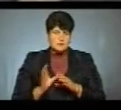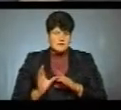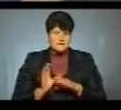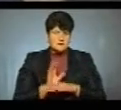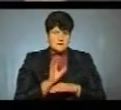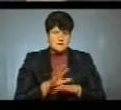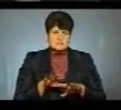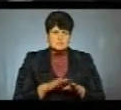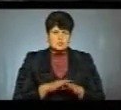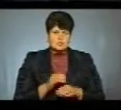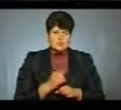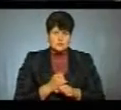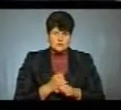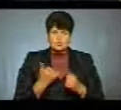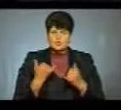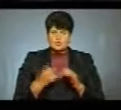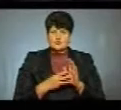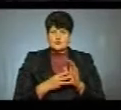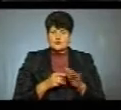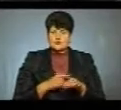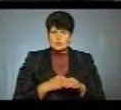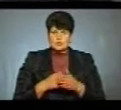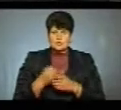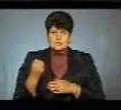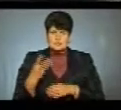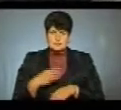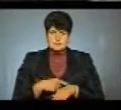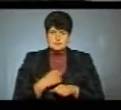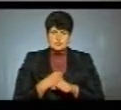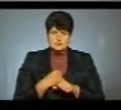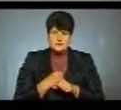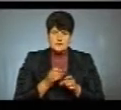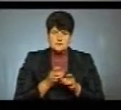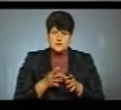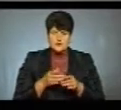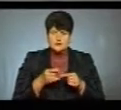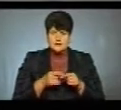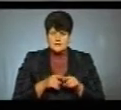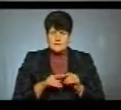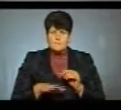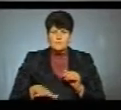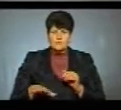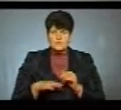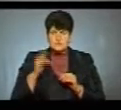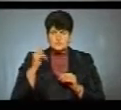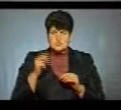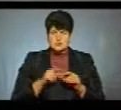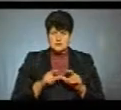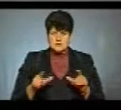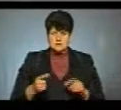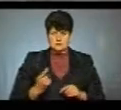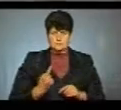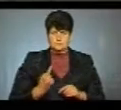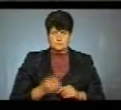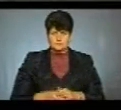місця виконання робіт. Сьогодні з 8 години до 13 працювали піротехніки. Подвір'я навчального закладу під